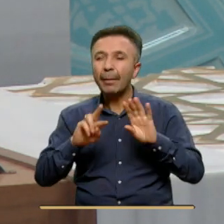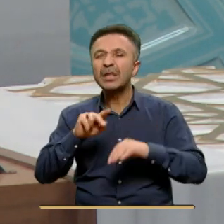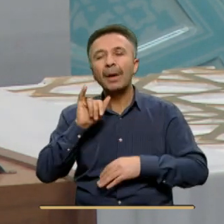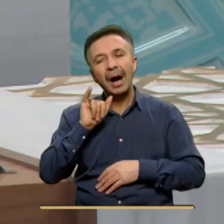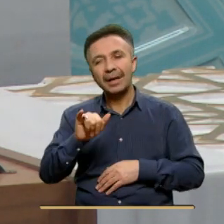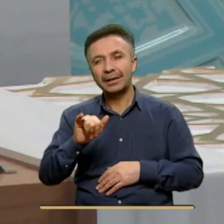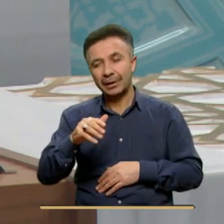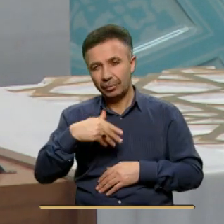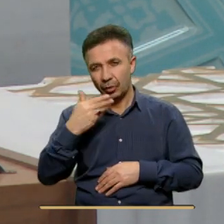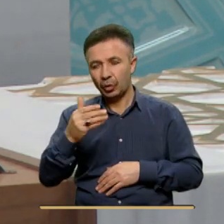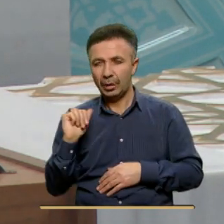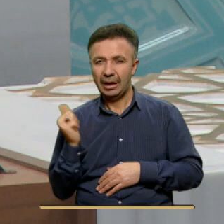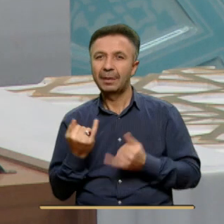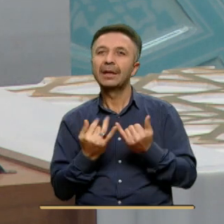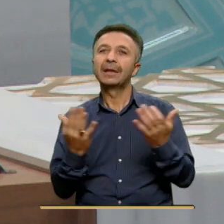Kıymetli kardeşlerim,